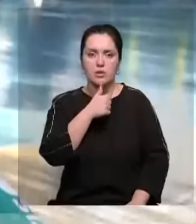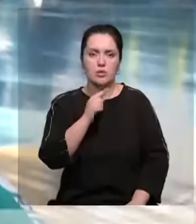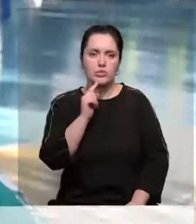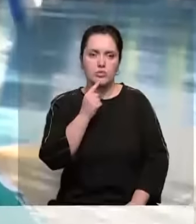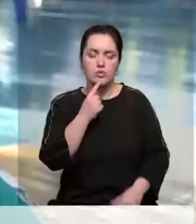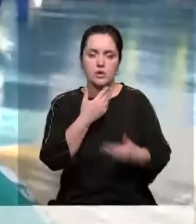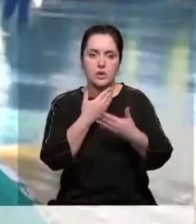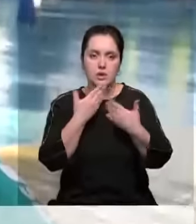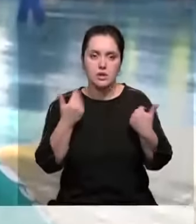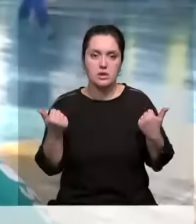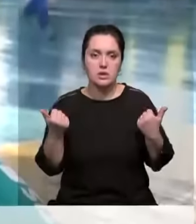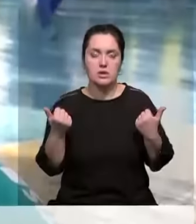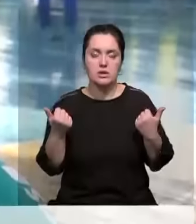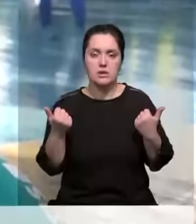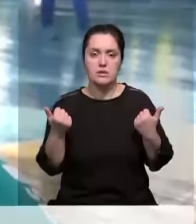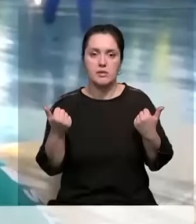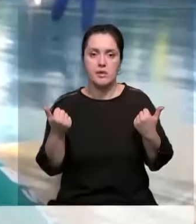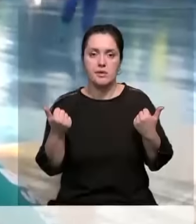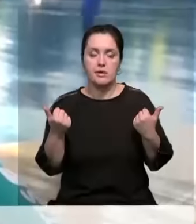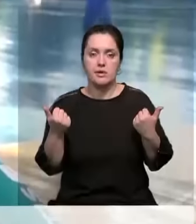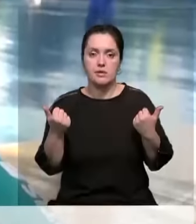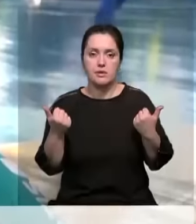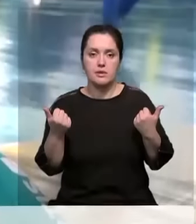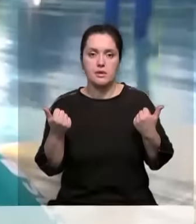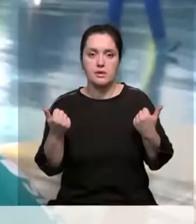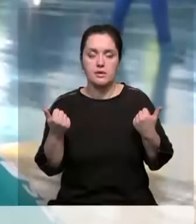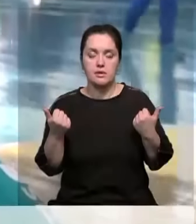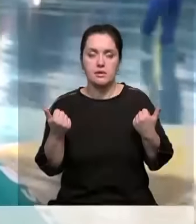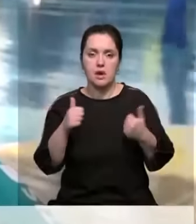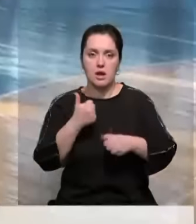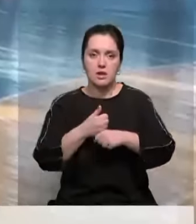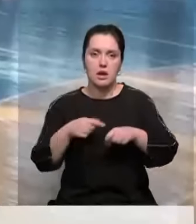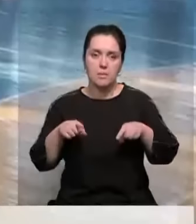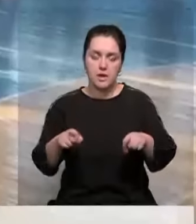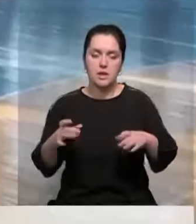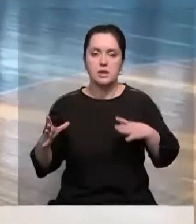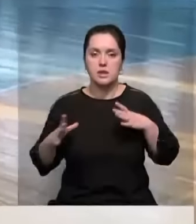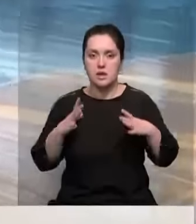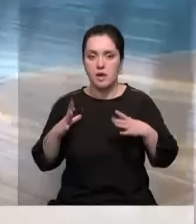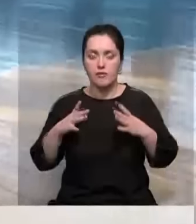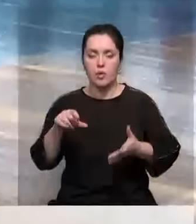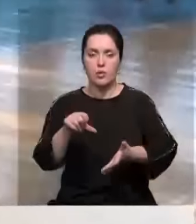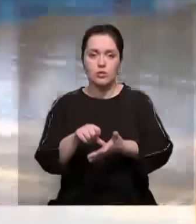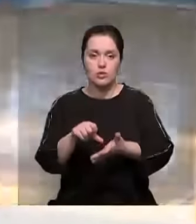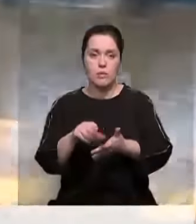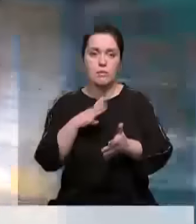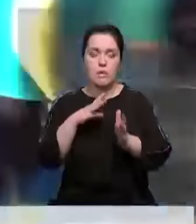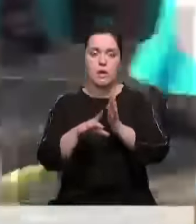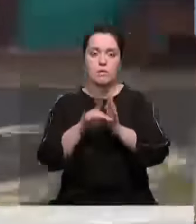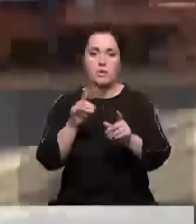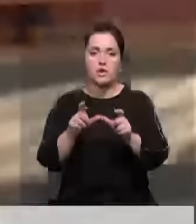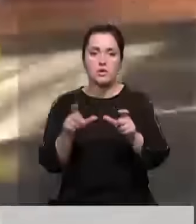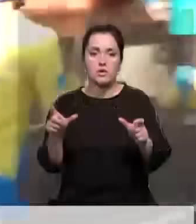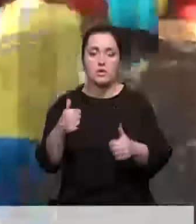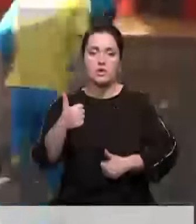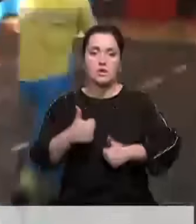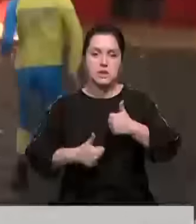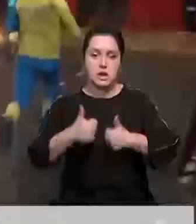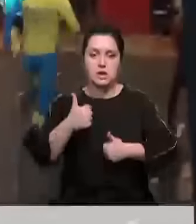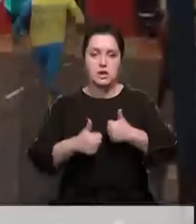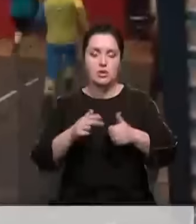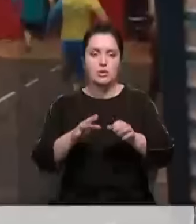нету. Главное там бегать просто, тренироваться. Участников чемпионата отбирали на школьных соревнованиях. Самые